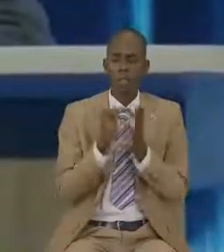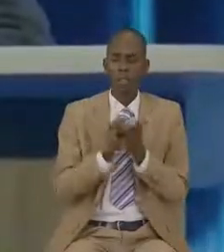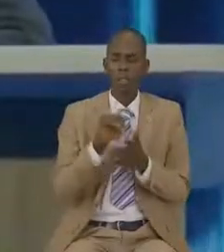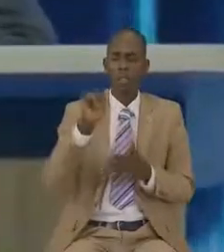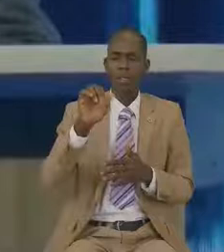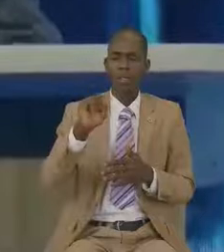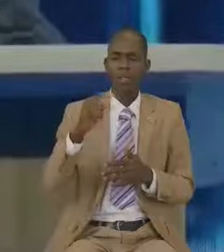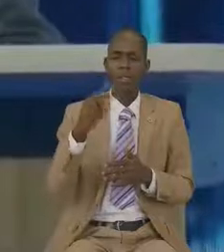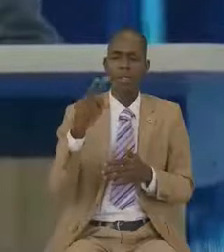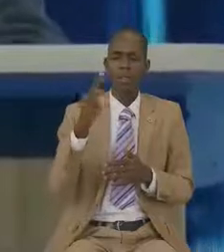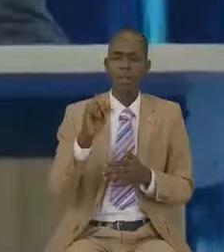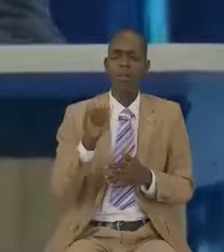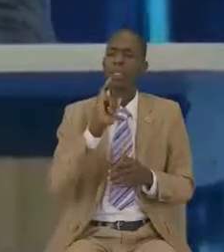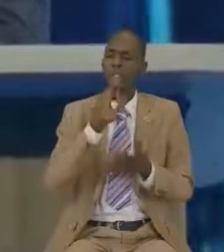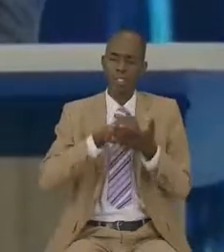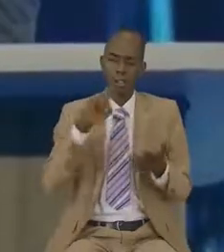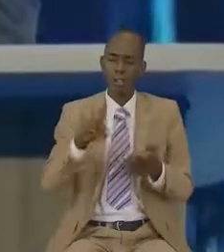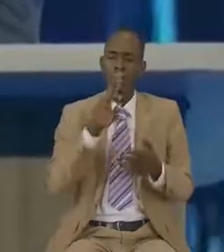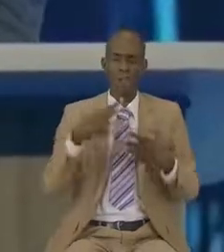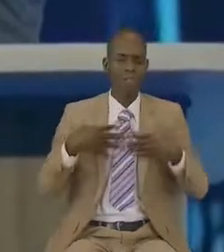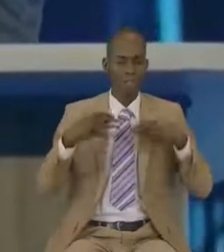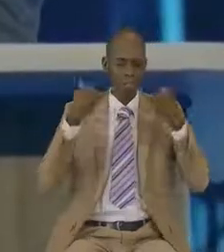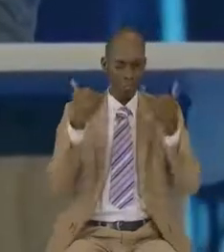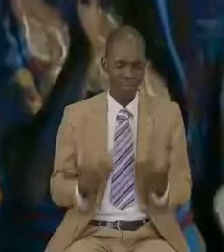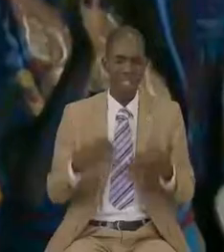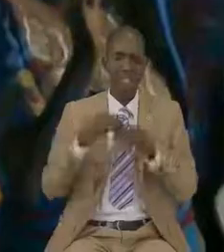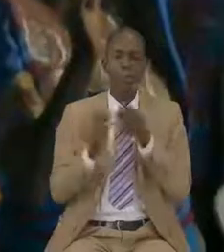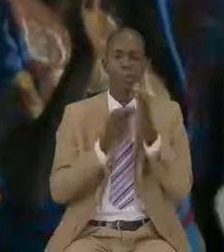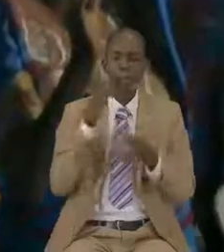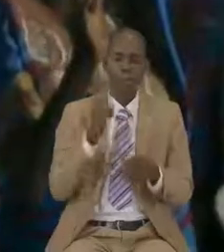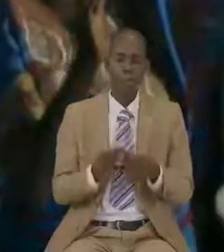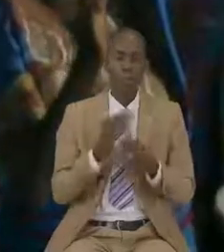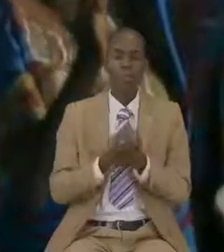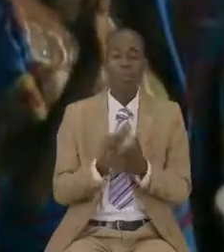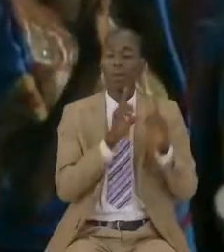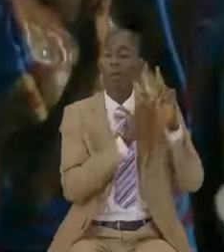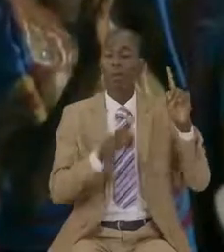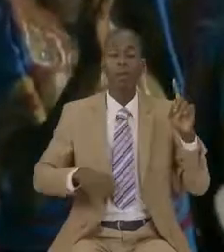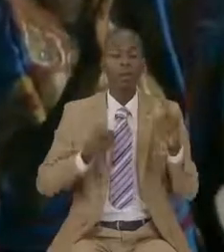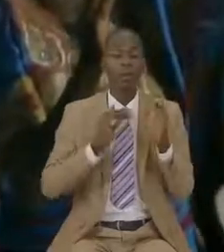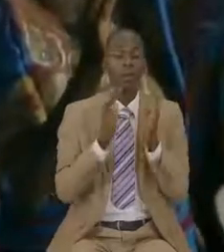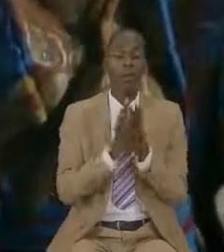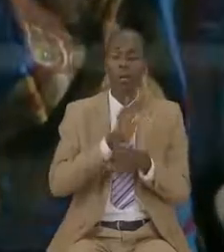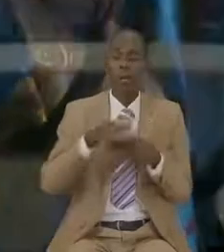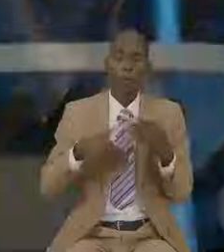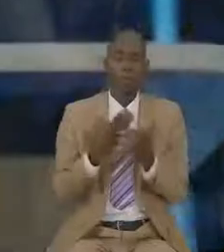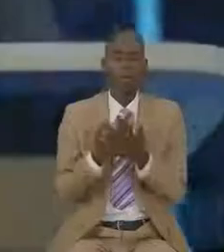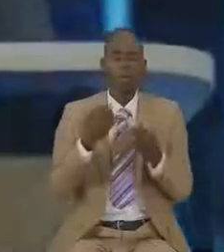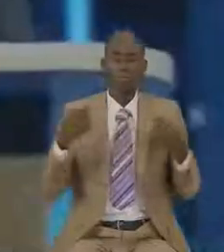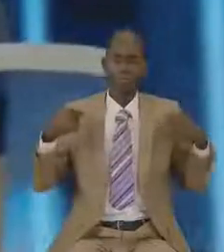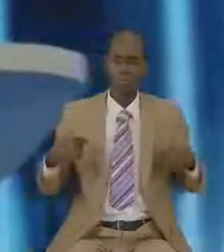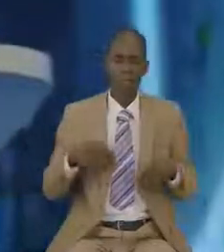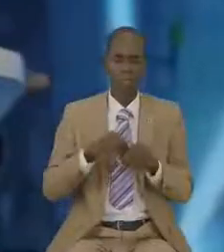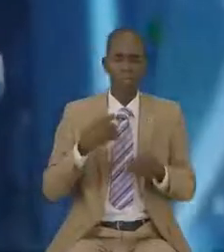ôté, guéri maintenant même au nom de Jésus. Je prie, Seigneur, que toutes les douleurs dans la poitrine,